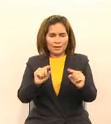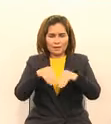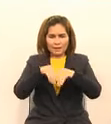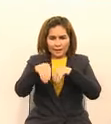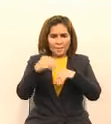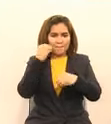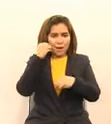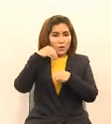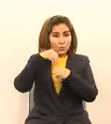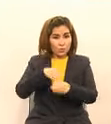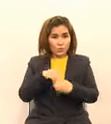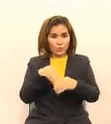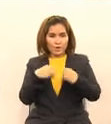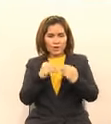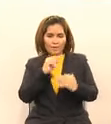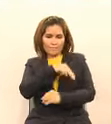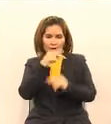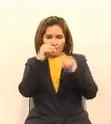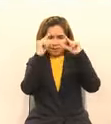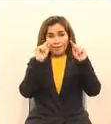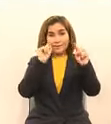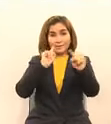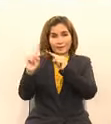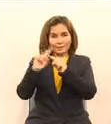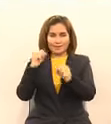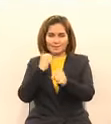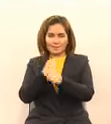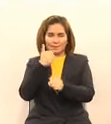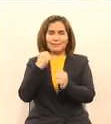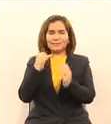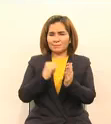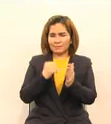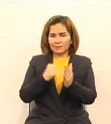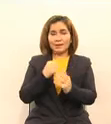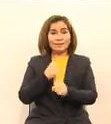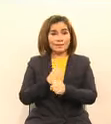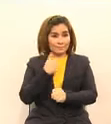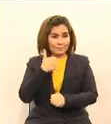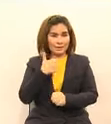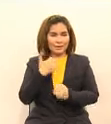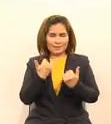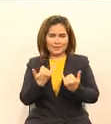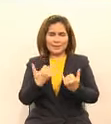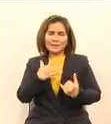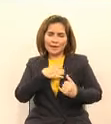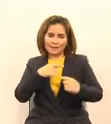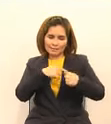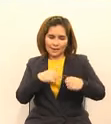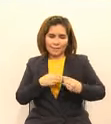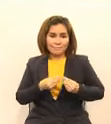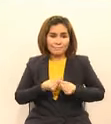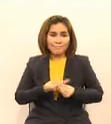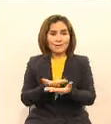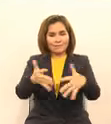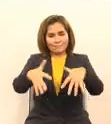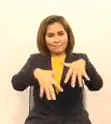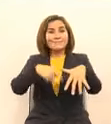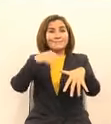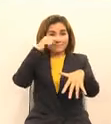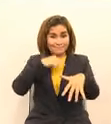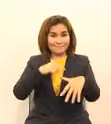านให้เราทำงานได้สะดวกมากขึ้นนะครับตรงนี้เราก็อยากให้กำลังใจกลับไปที่พี่น้องประชาชนชาวไทยเช่นเดียวกันนะ